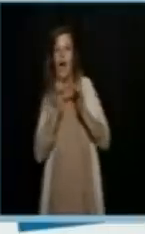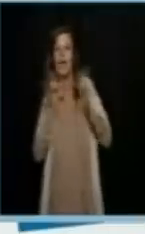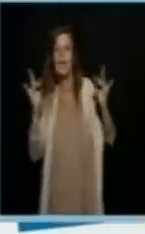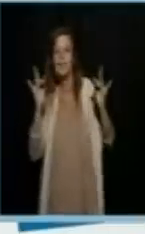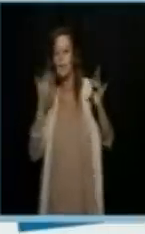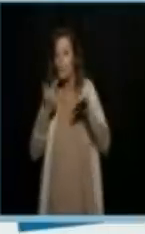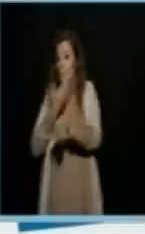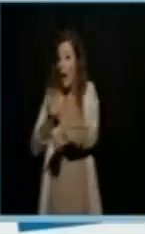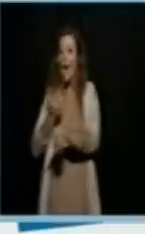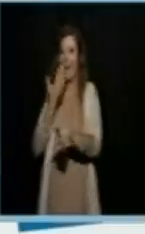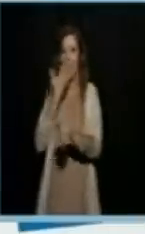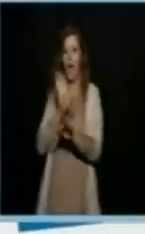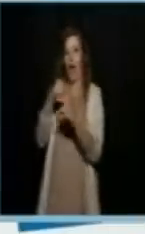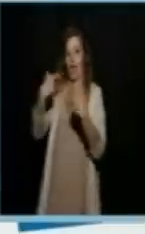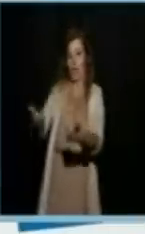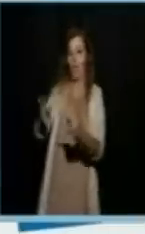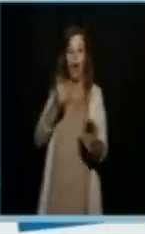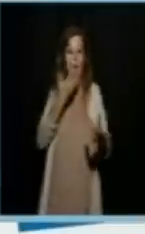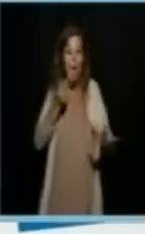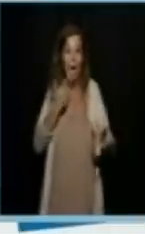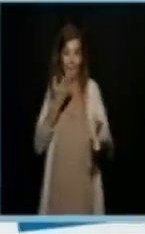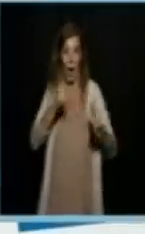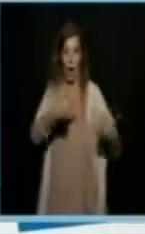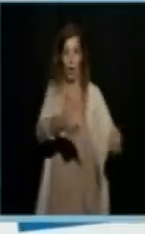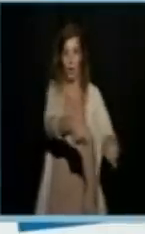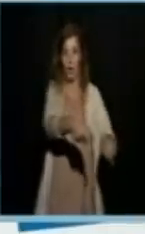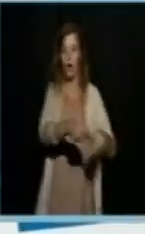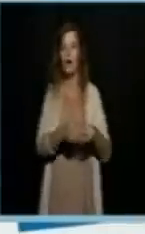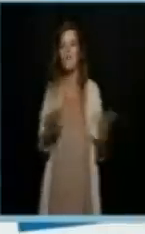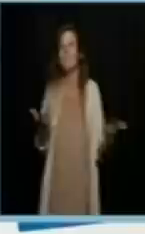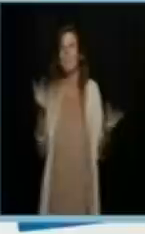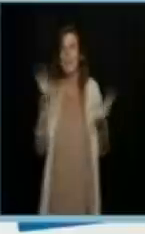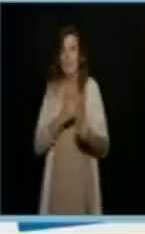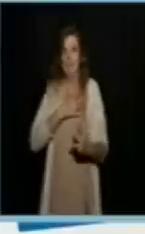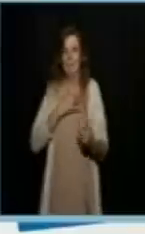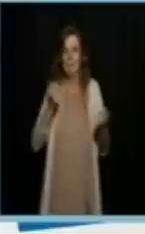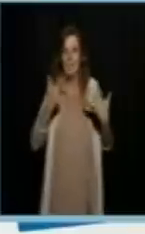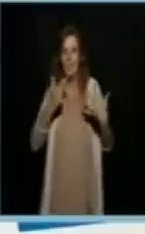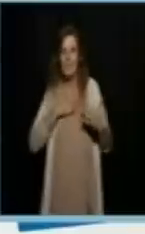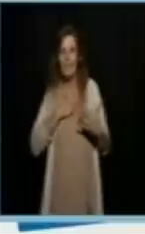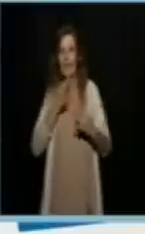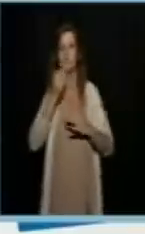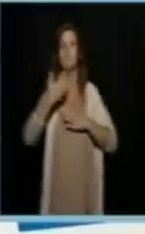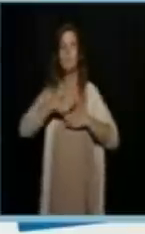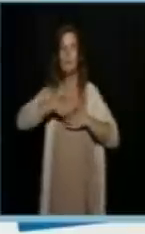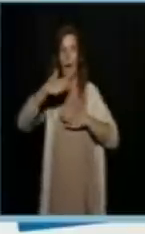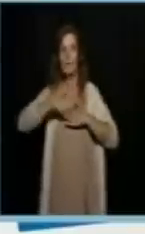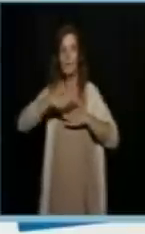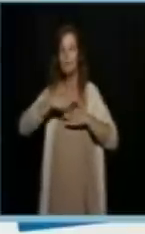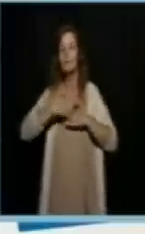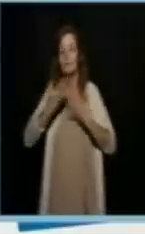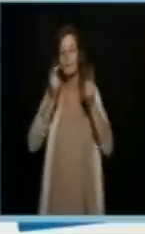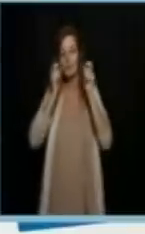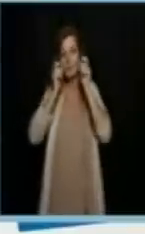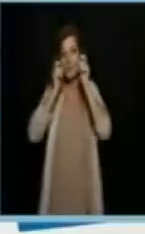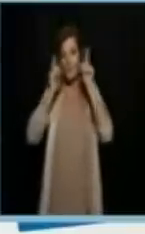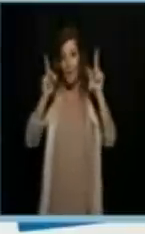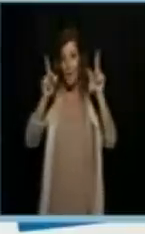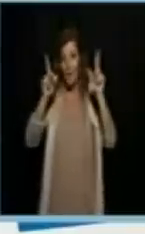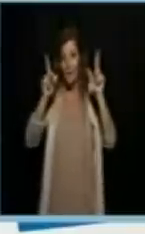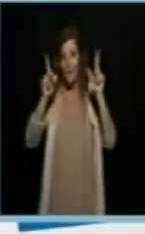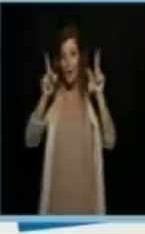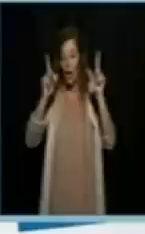c'è. Però, avendo 17 anni, tutte le mattine mi sveglio